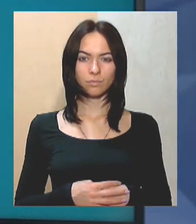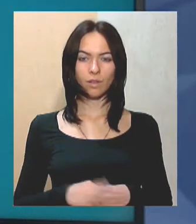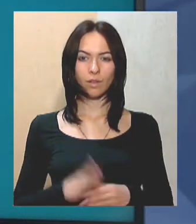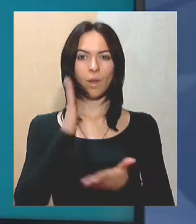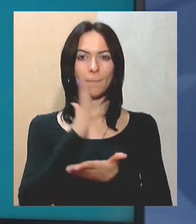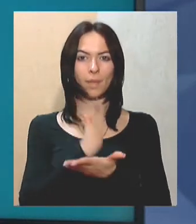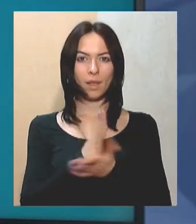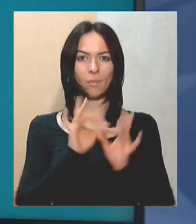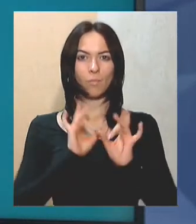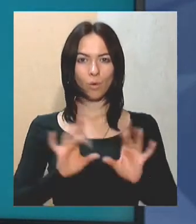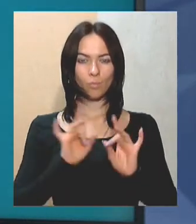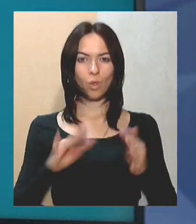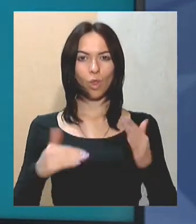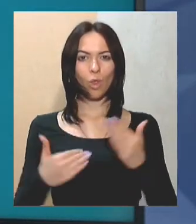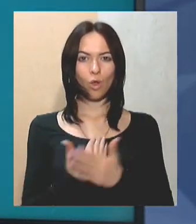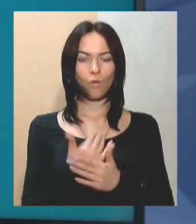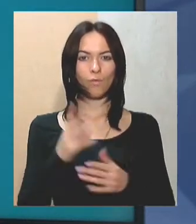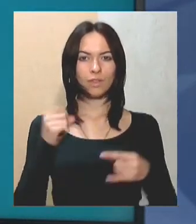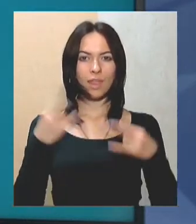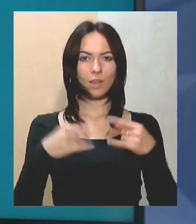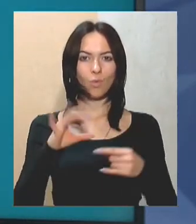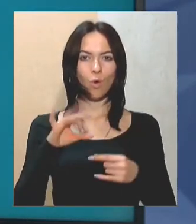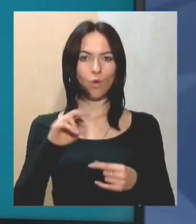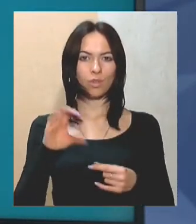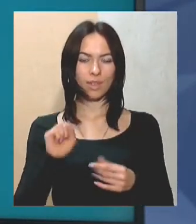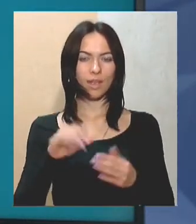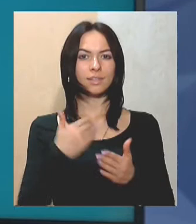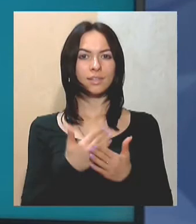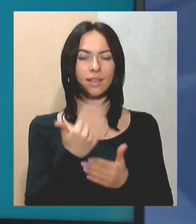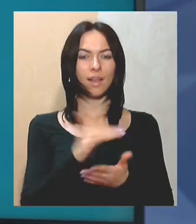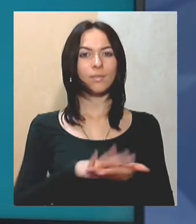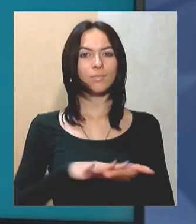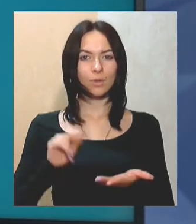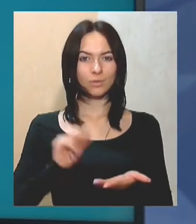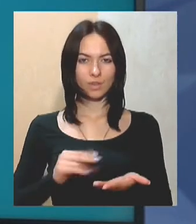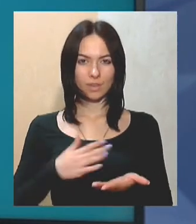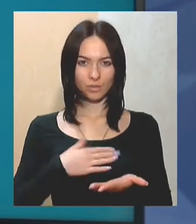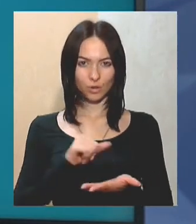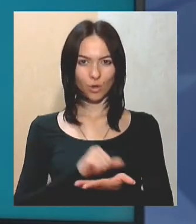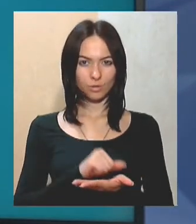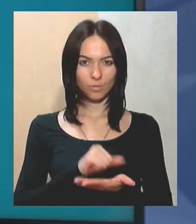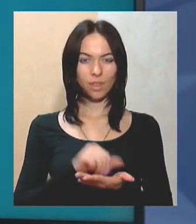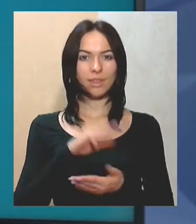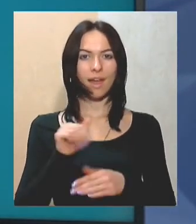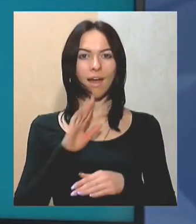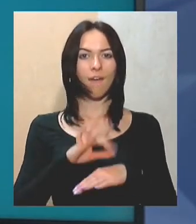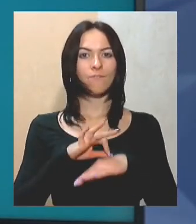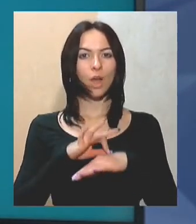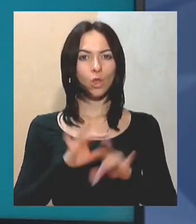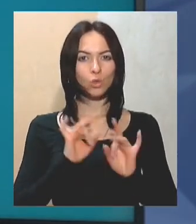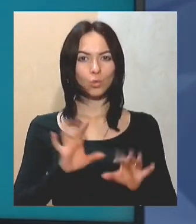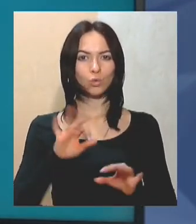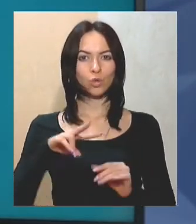прямому ефірі новини на Суспільному Одеса. Для вас продовжують працювати наші кореспонденти та ведуча Ольга